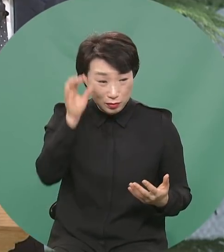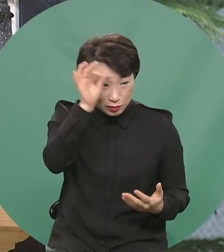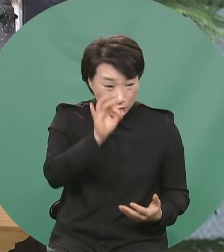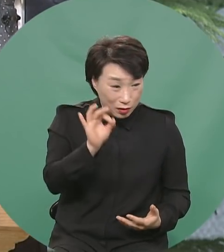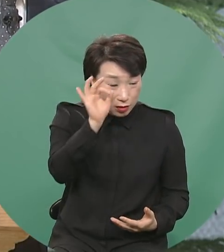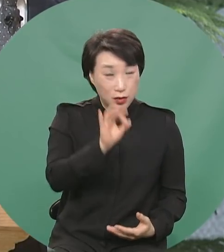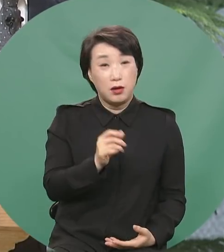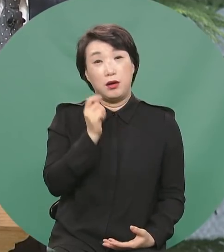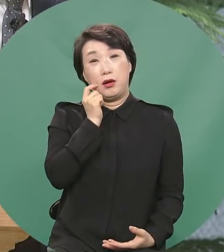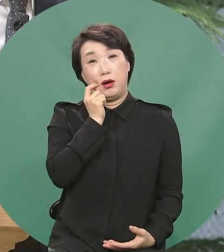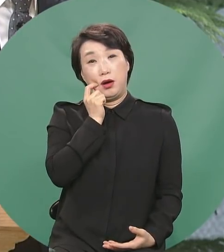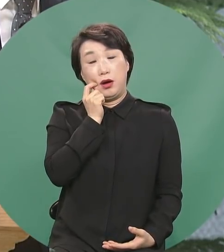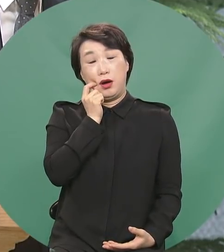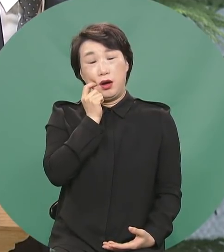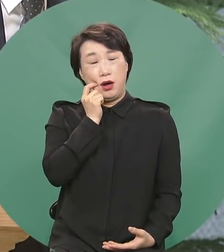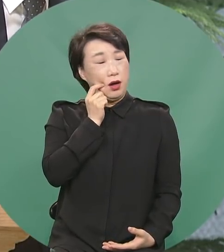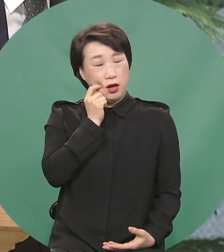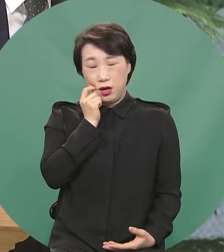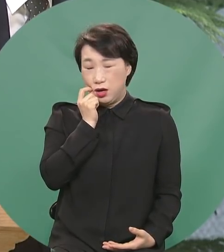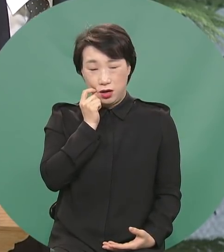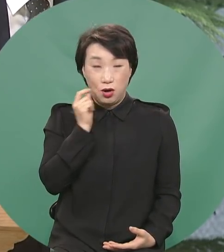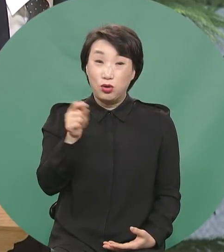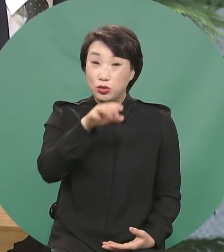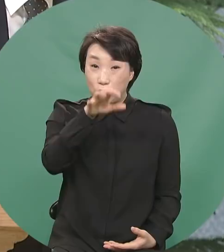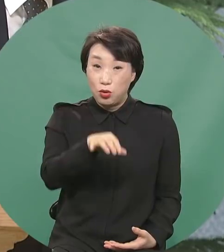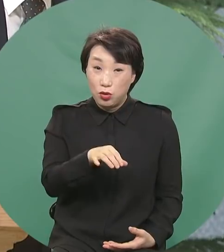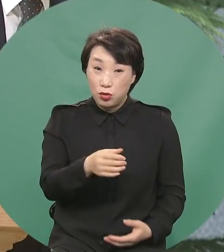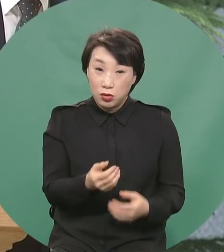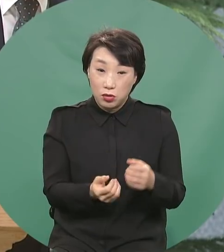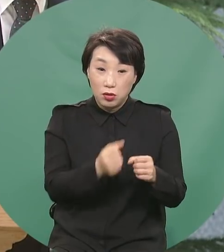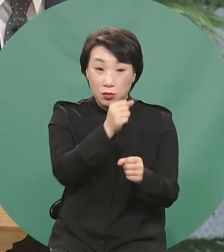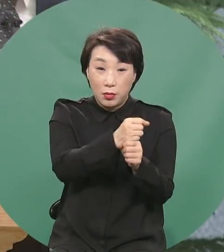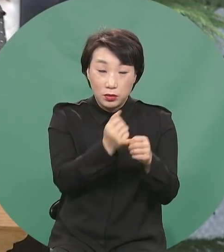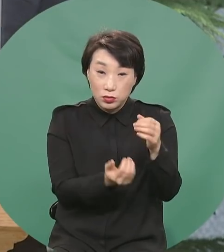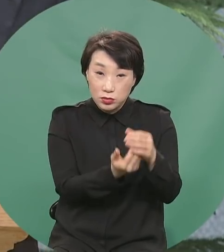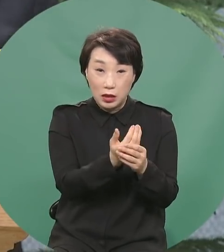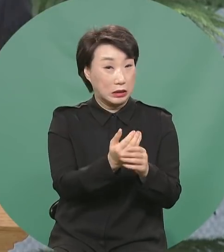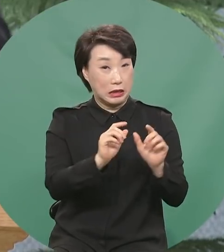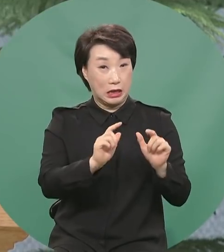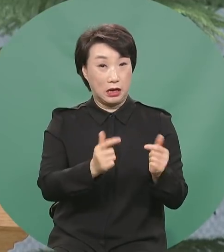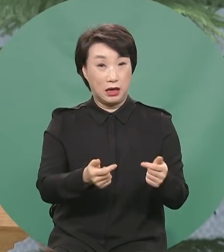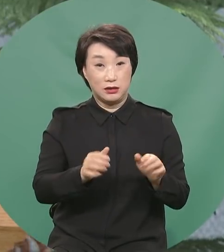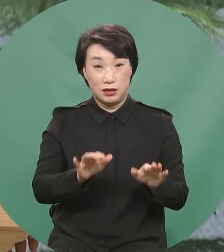수 없고 어디에서도 생산되지 않습니다.